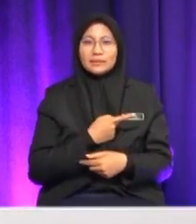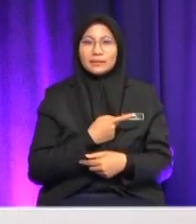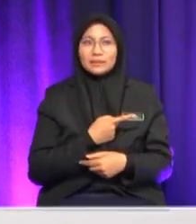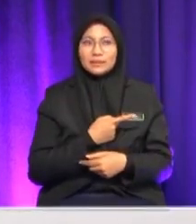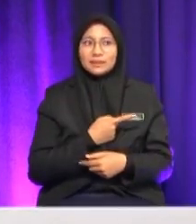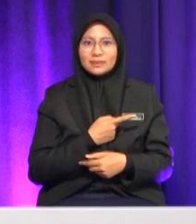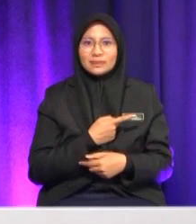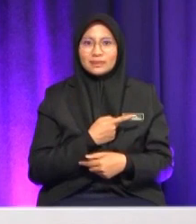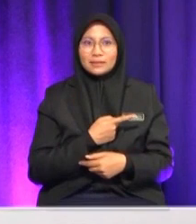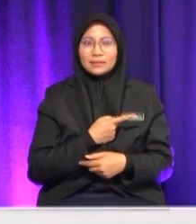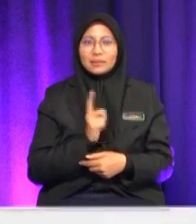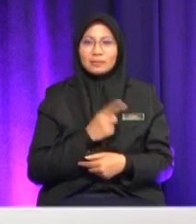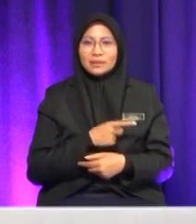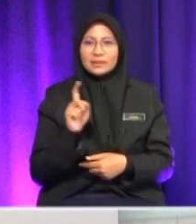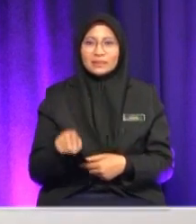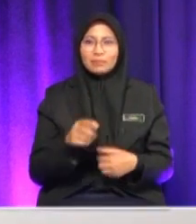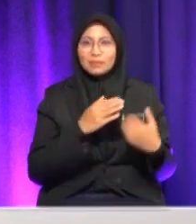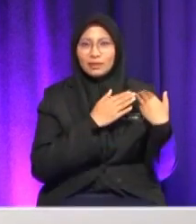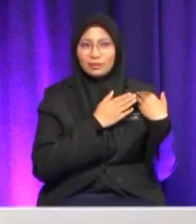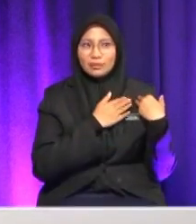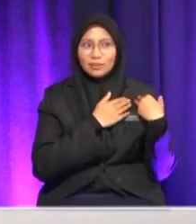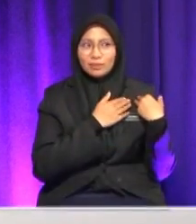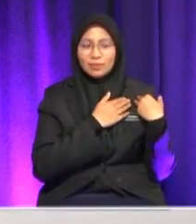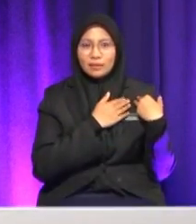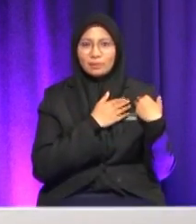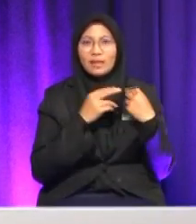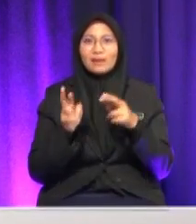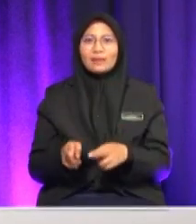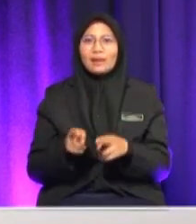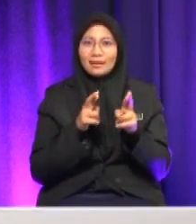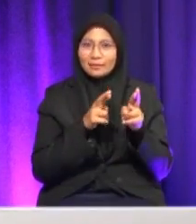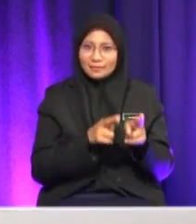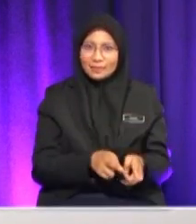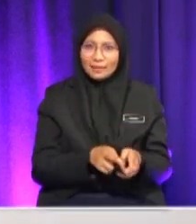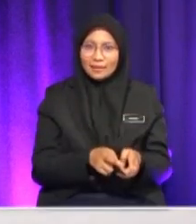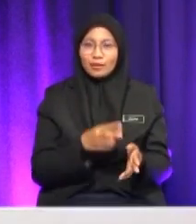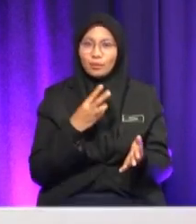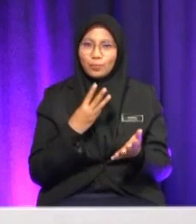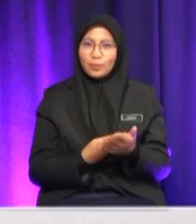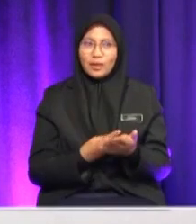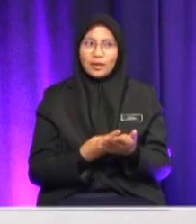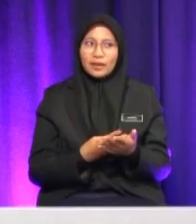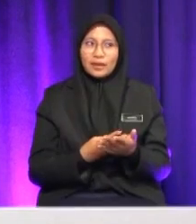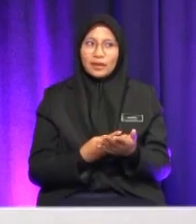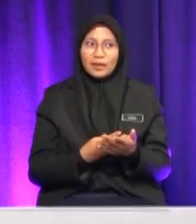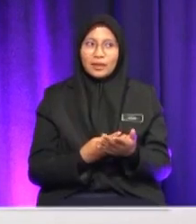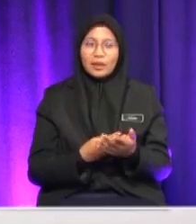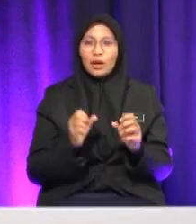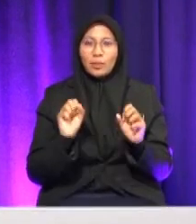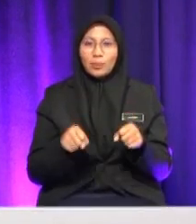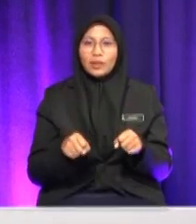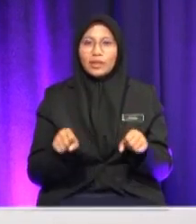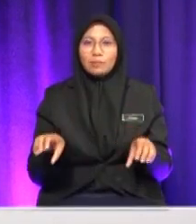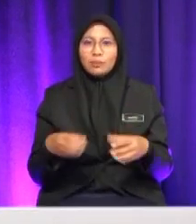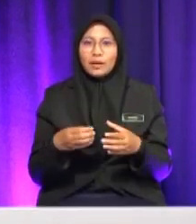like responsible, like macam kita perlu merancangkan macam mana kita nak membelanja wang itu tersebut. Kita perlu membuat bajet setiap